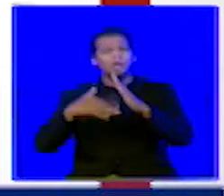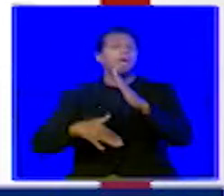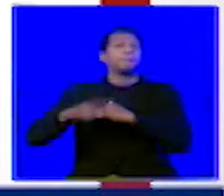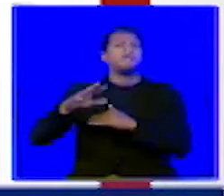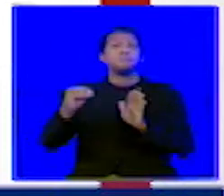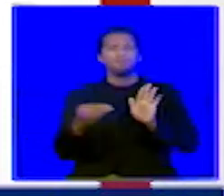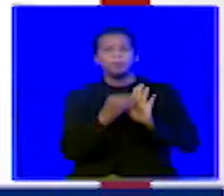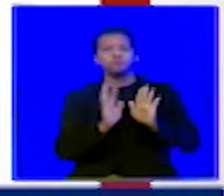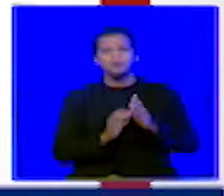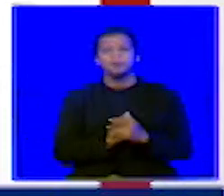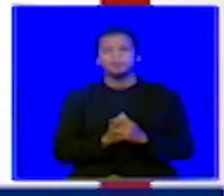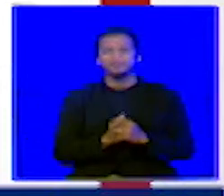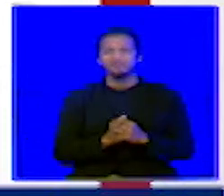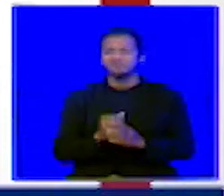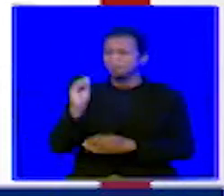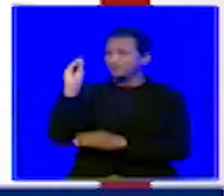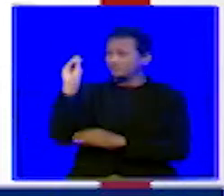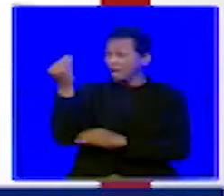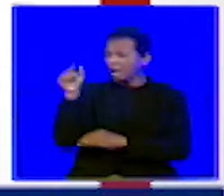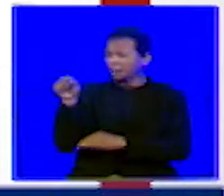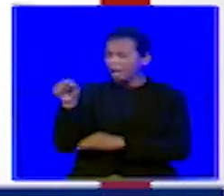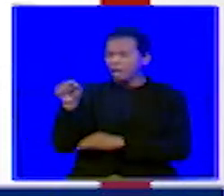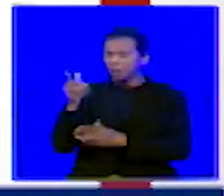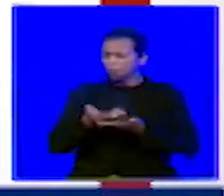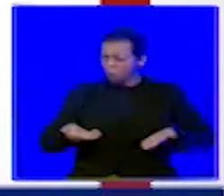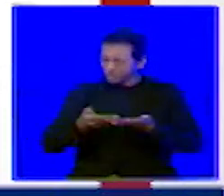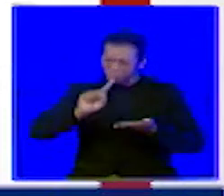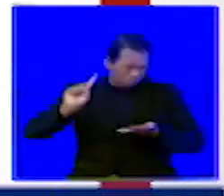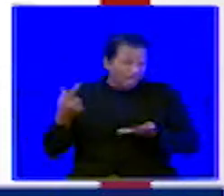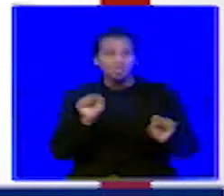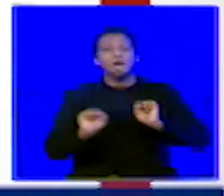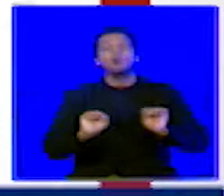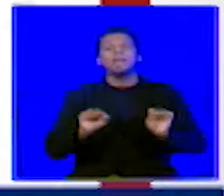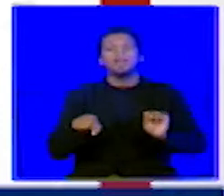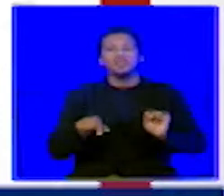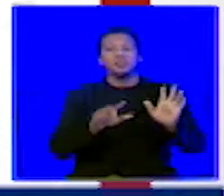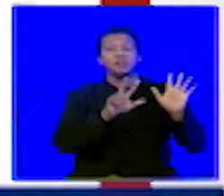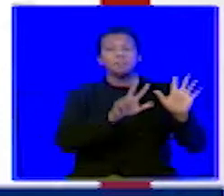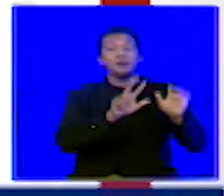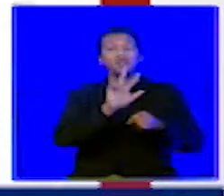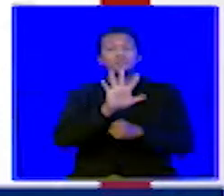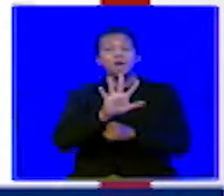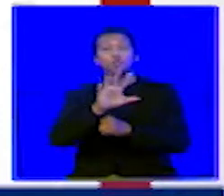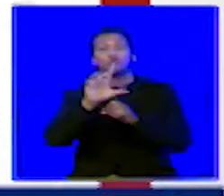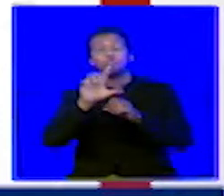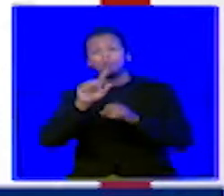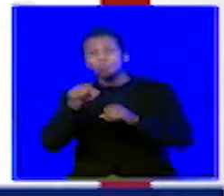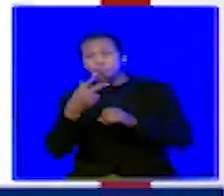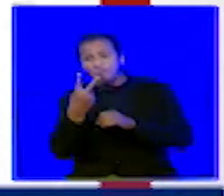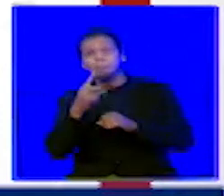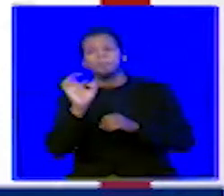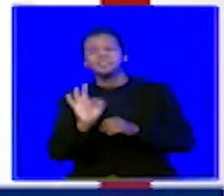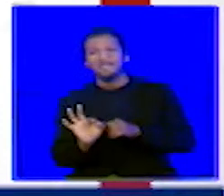provinsi paling darurat kapasitas tempat tidur isolasi, dengan keterisian mencapai 85,62%. Disusul